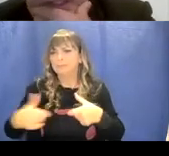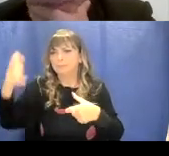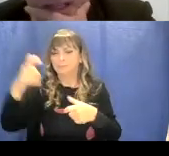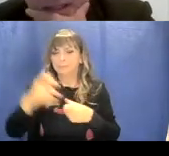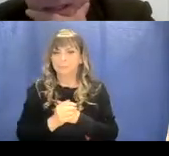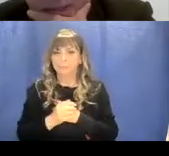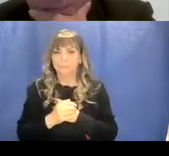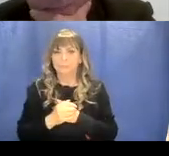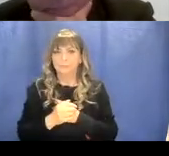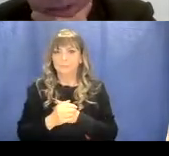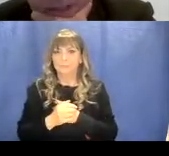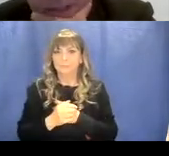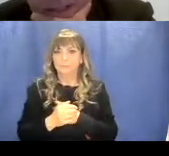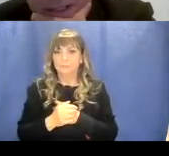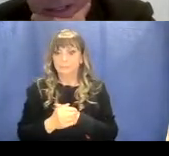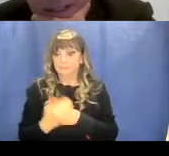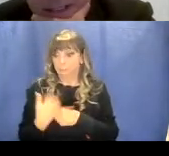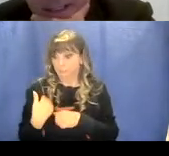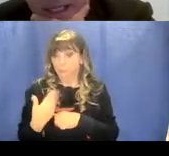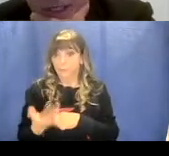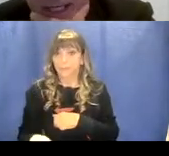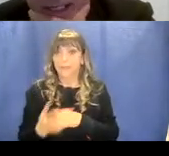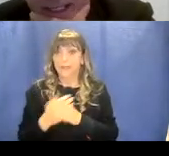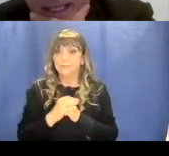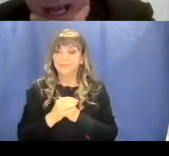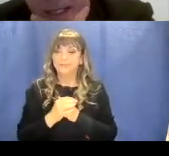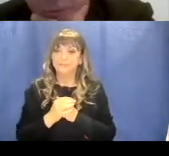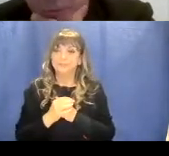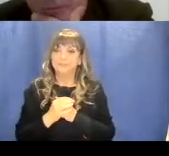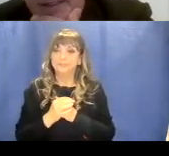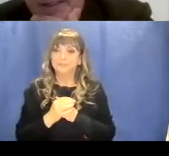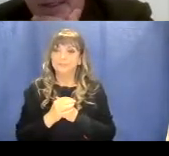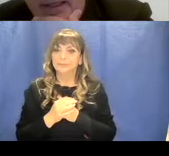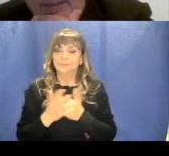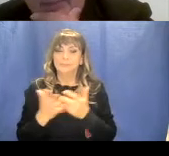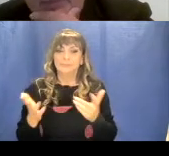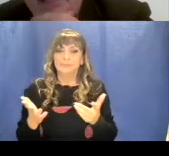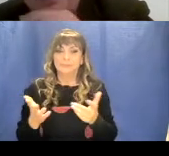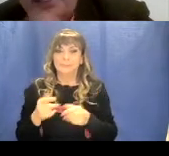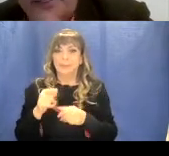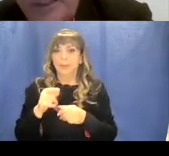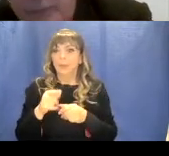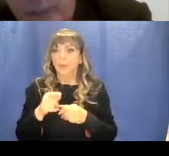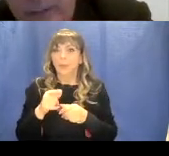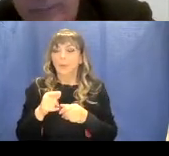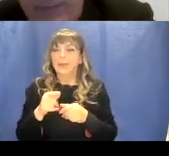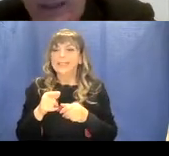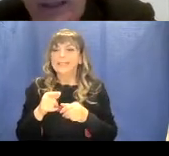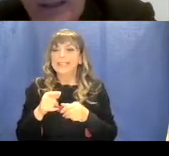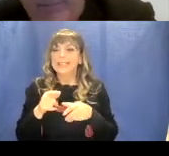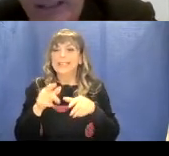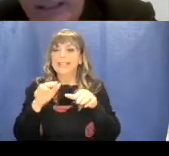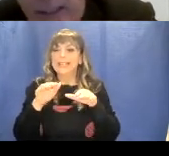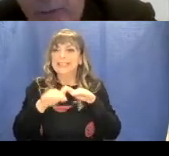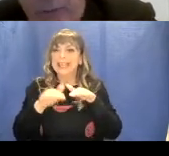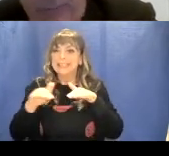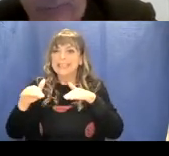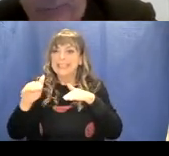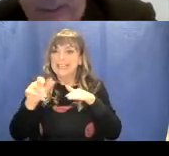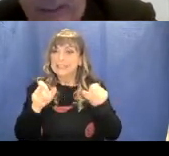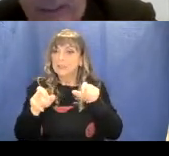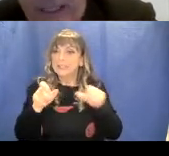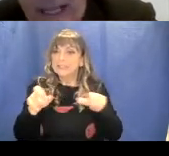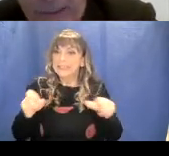recentemente si è generalizzato queste tassellazione prendendo